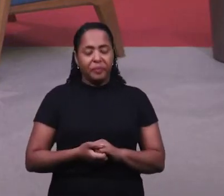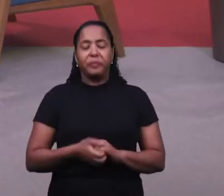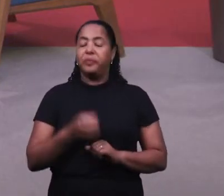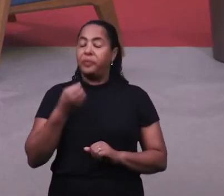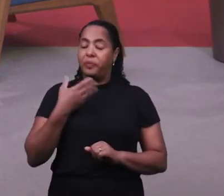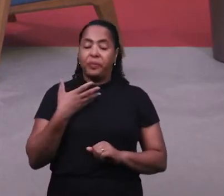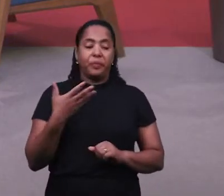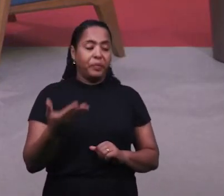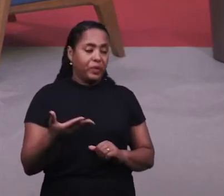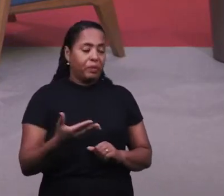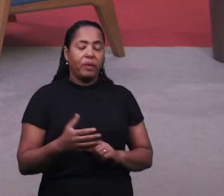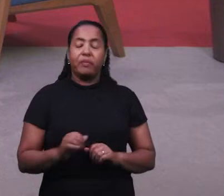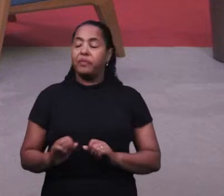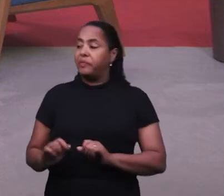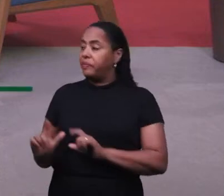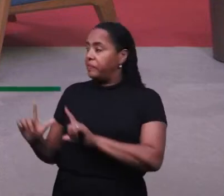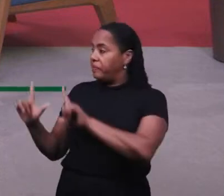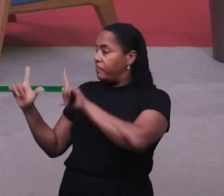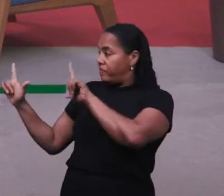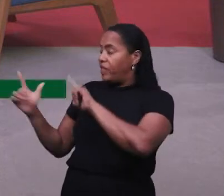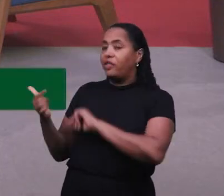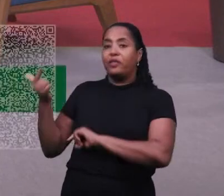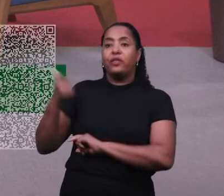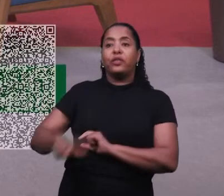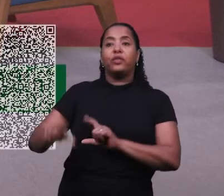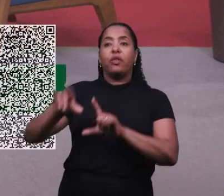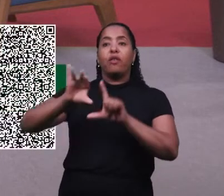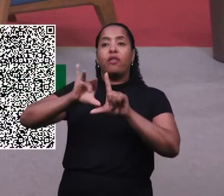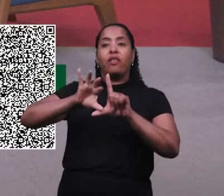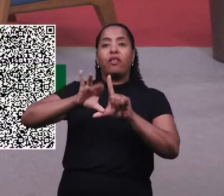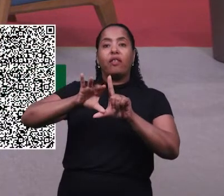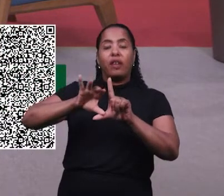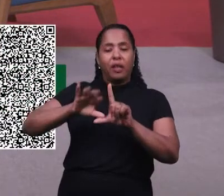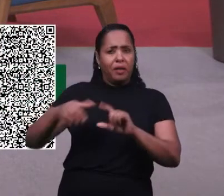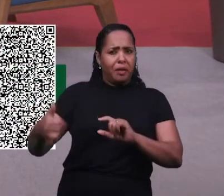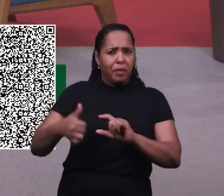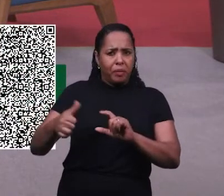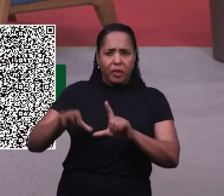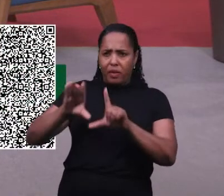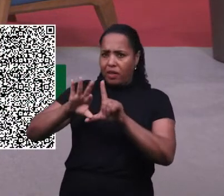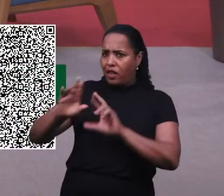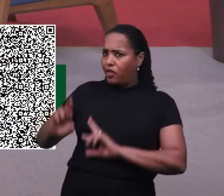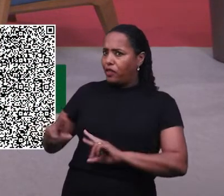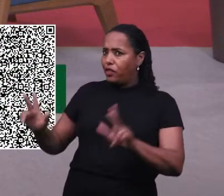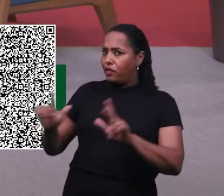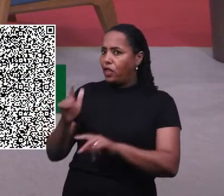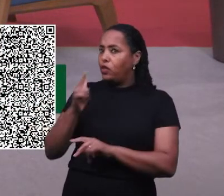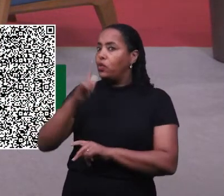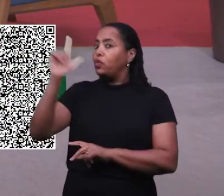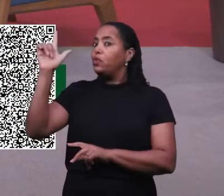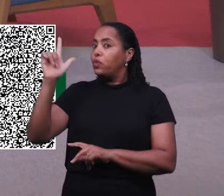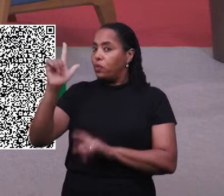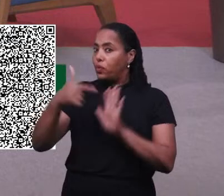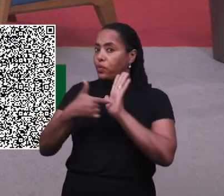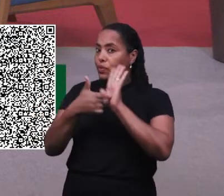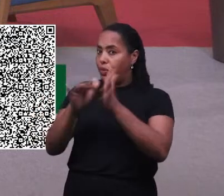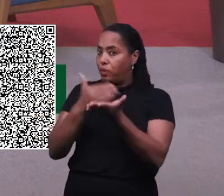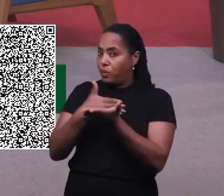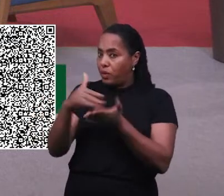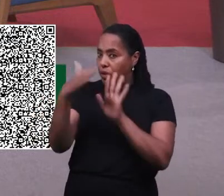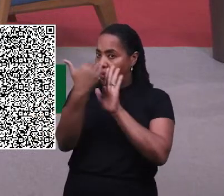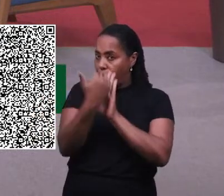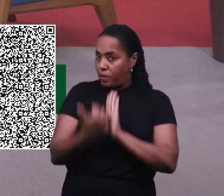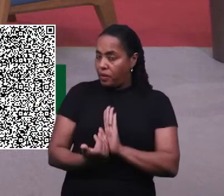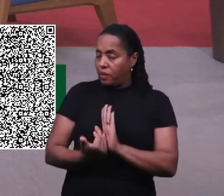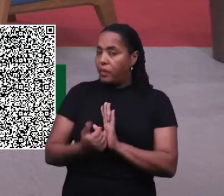Dieu. Très bien. Vous voyez maintenant à l'écran encore un code. Je voulais vous dire, ce code est